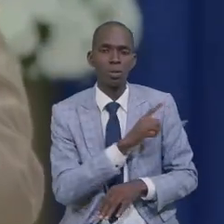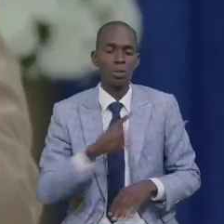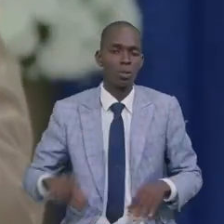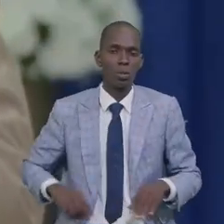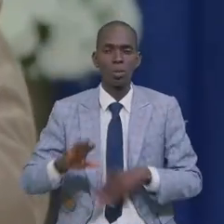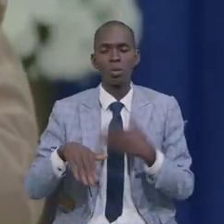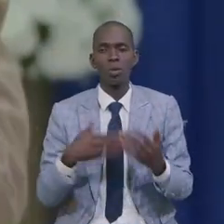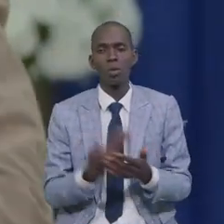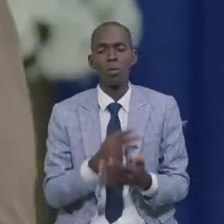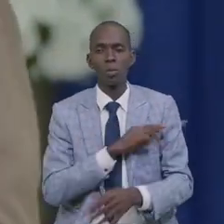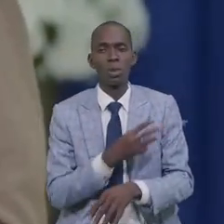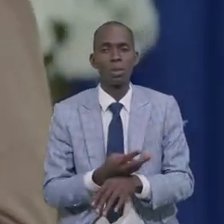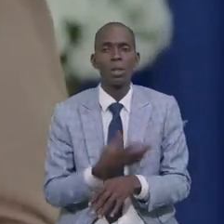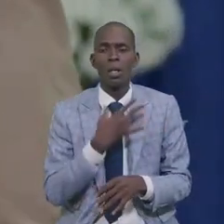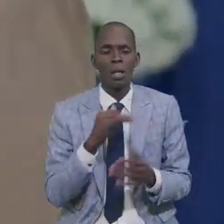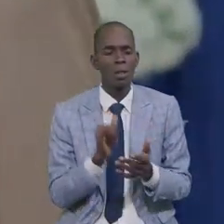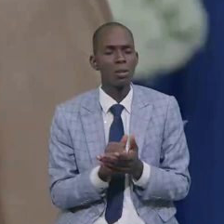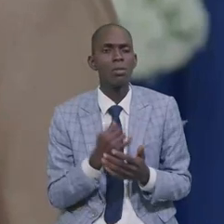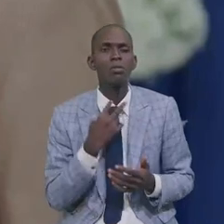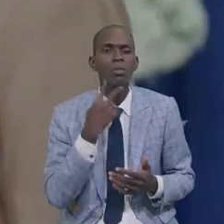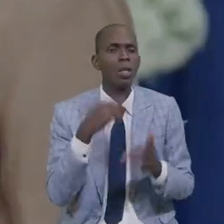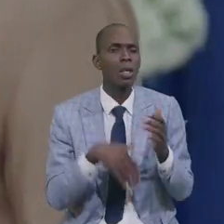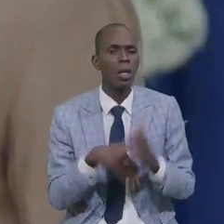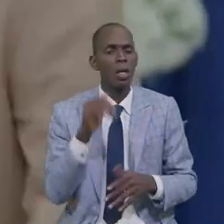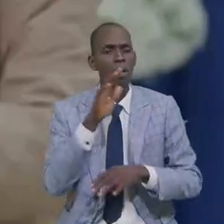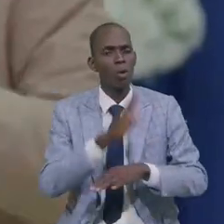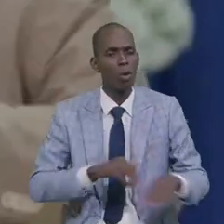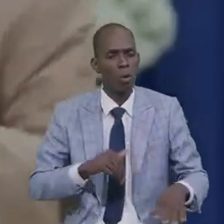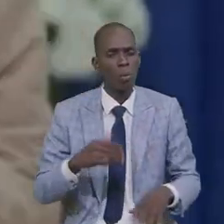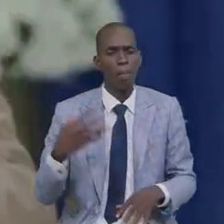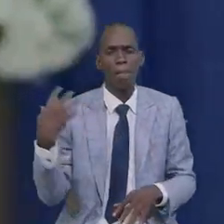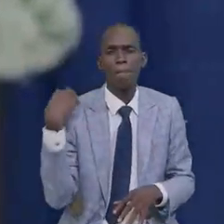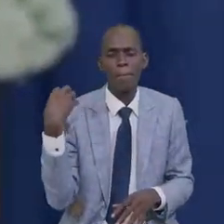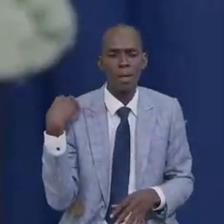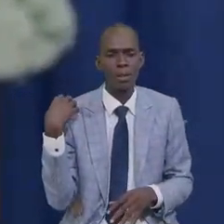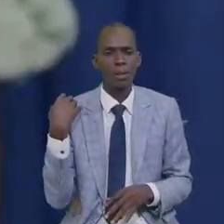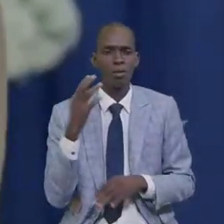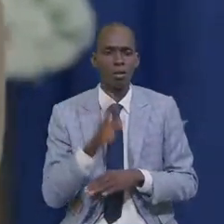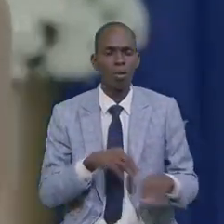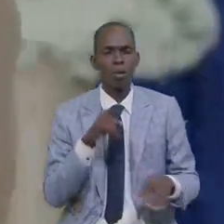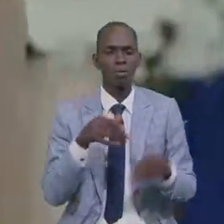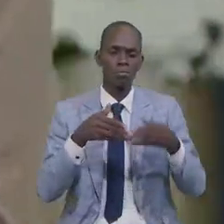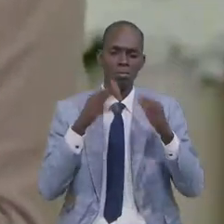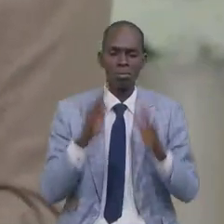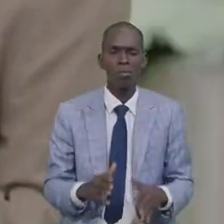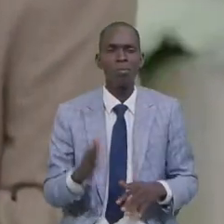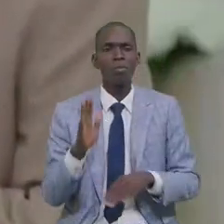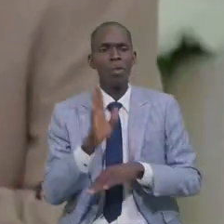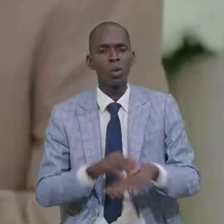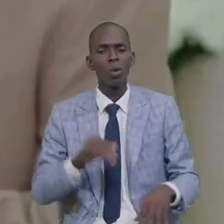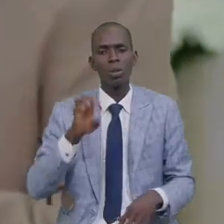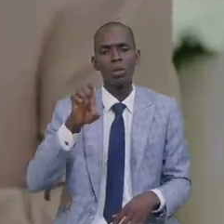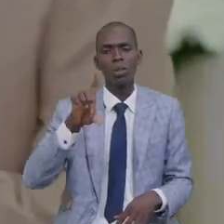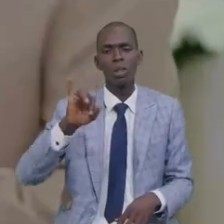Et il s'écria, ah, mon Seigneur, il a appelé Seigneur, il a appelé dirigeant, il a